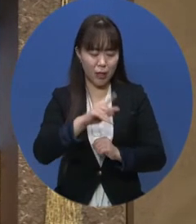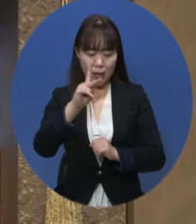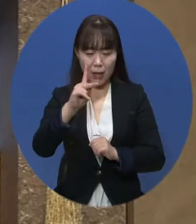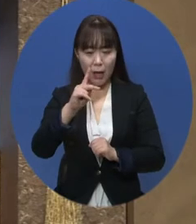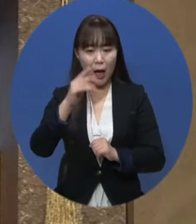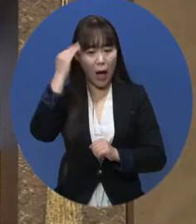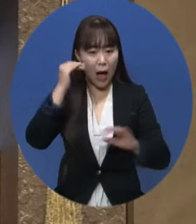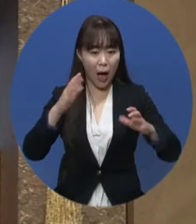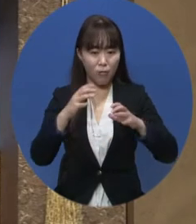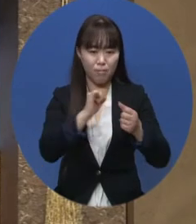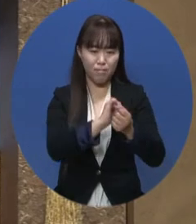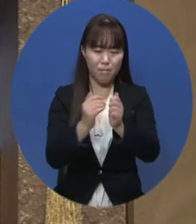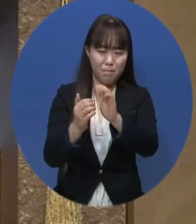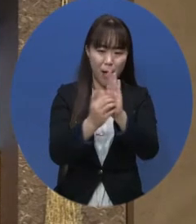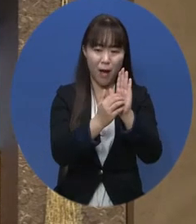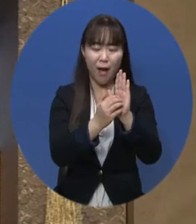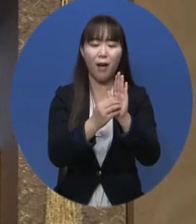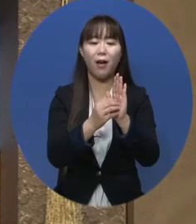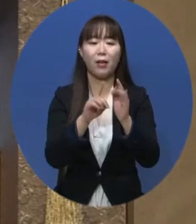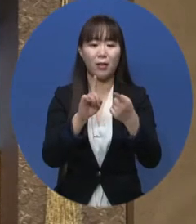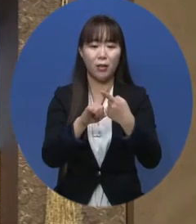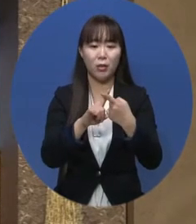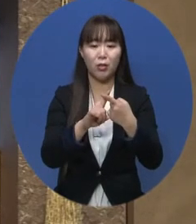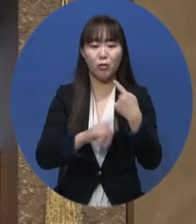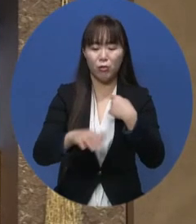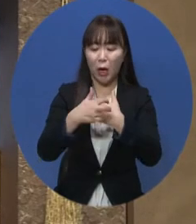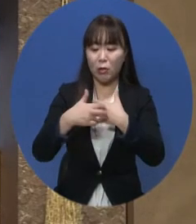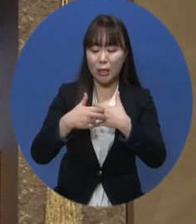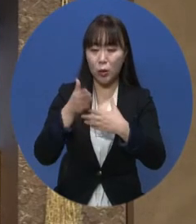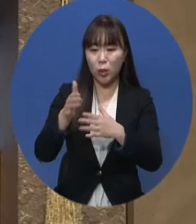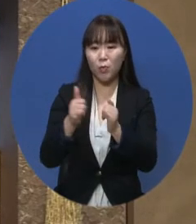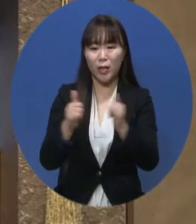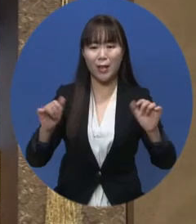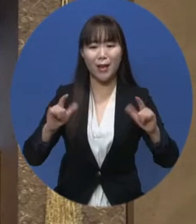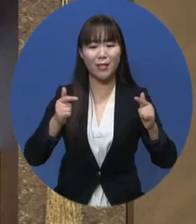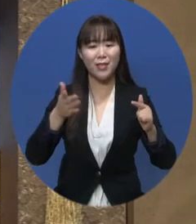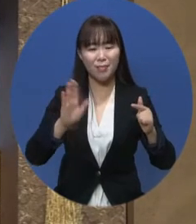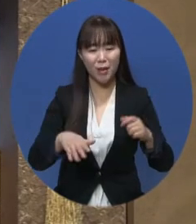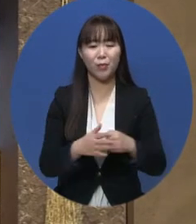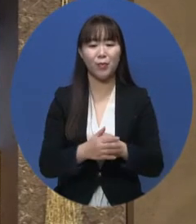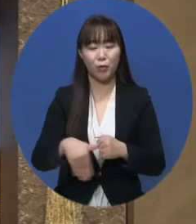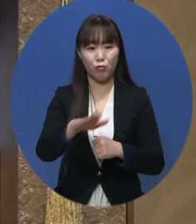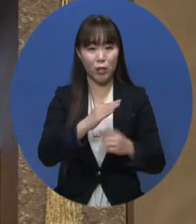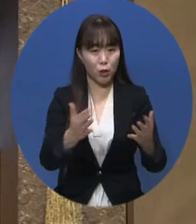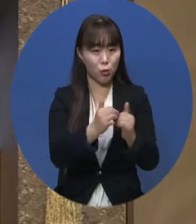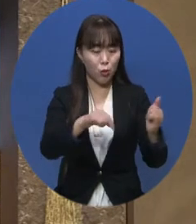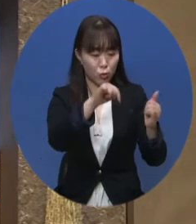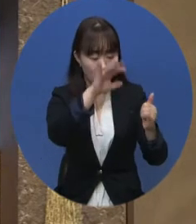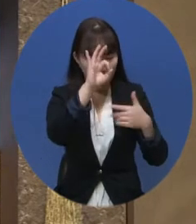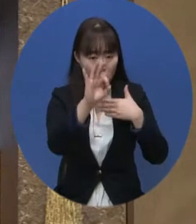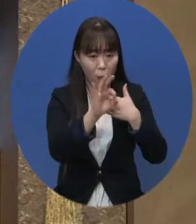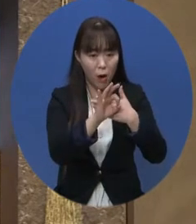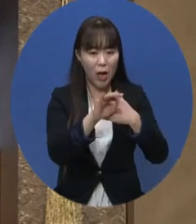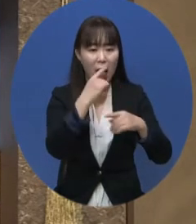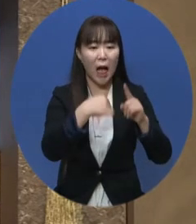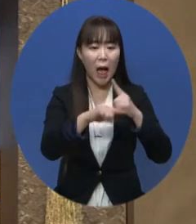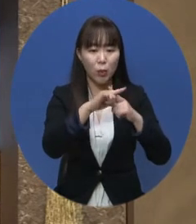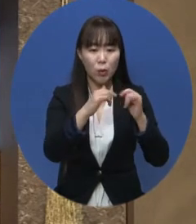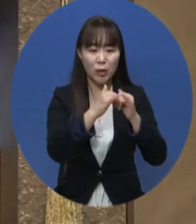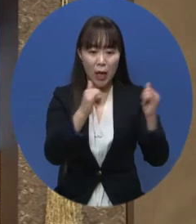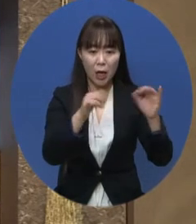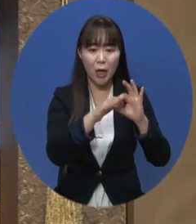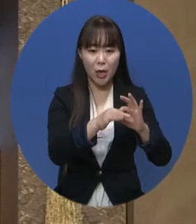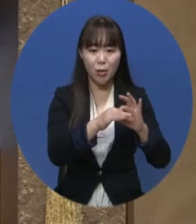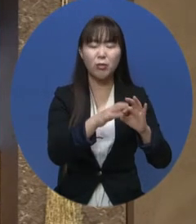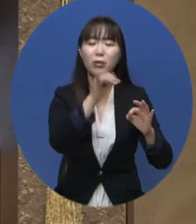K-방역을 만드는데 우리가 의료인은 아니지만 네. 뭐 물론 저희 종사자 중에도 간호사라고 하는